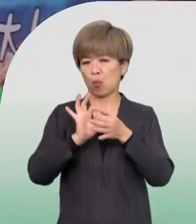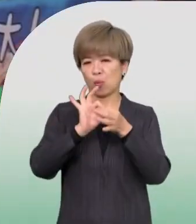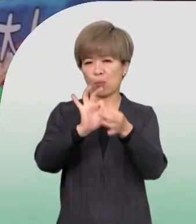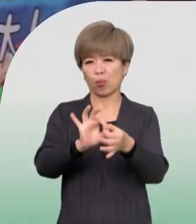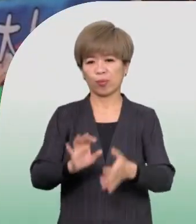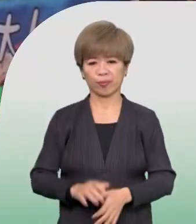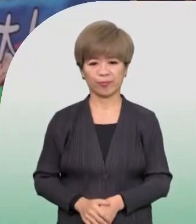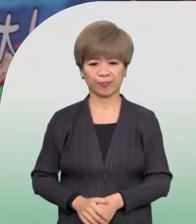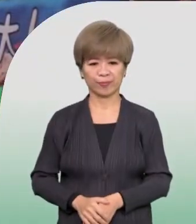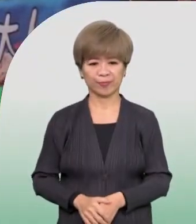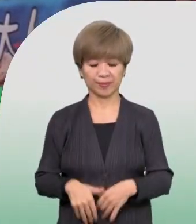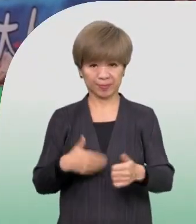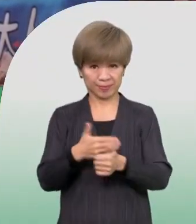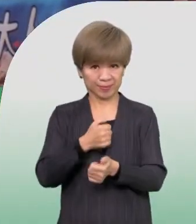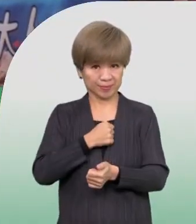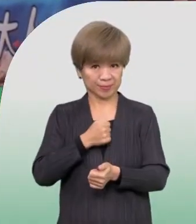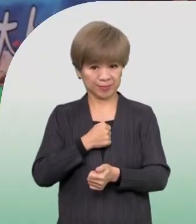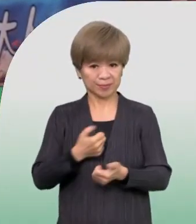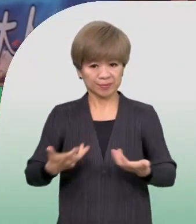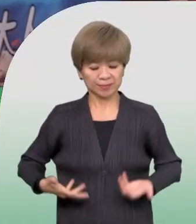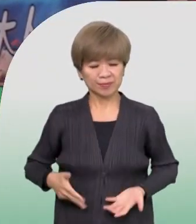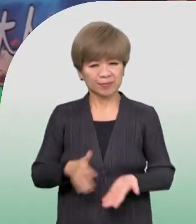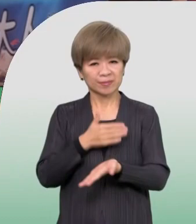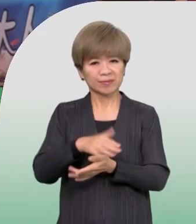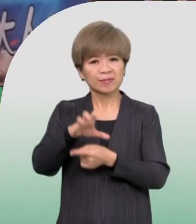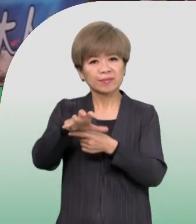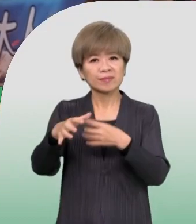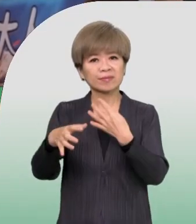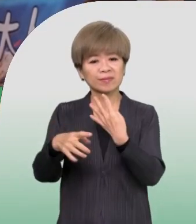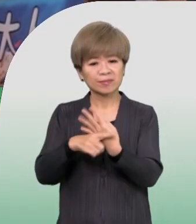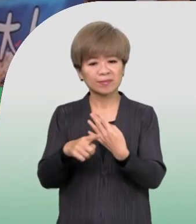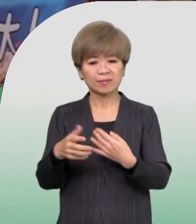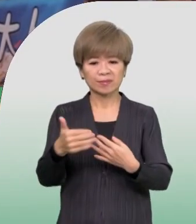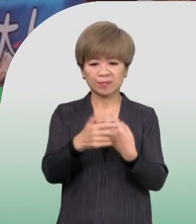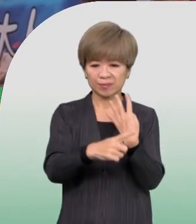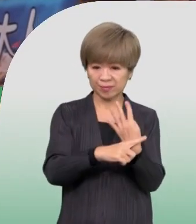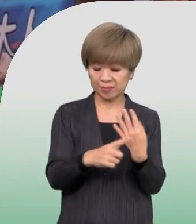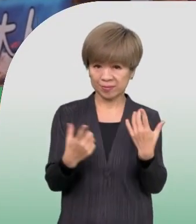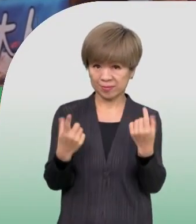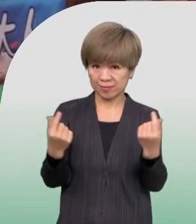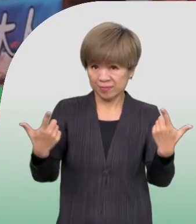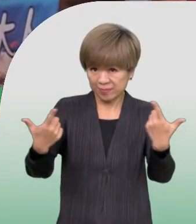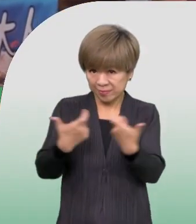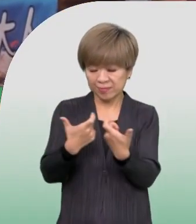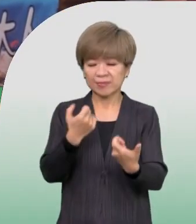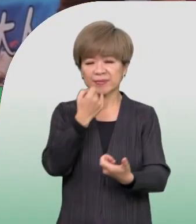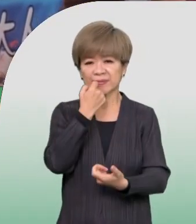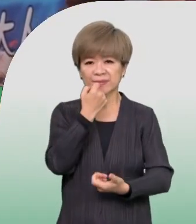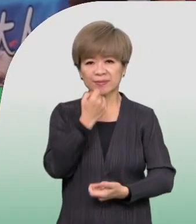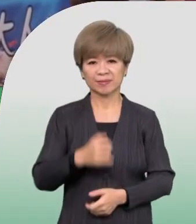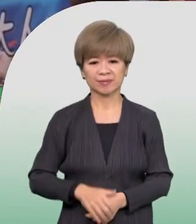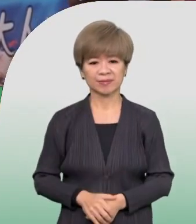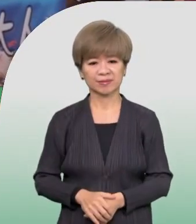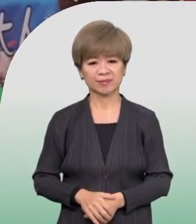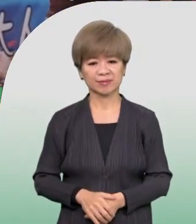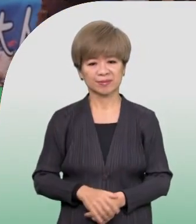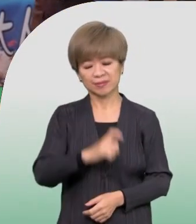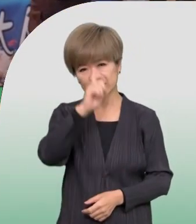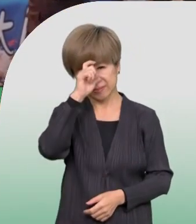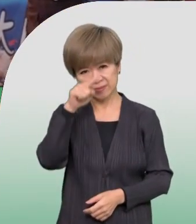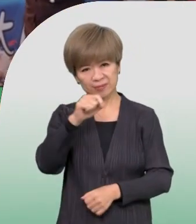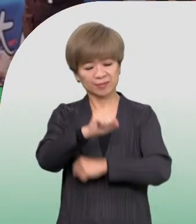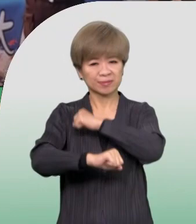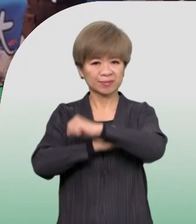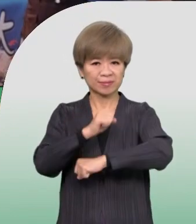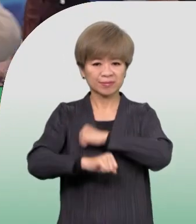来了解讲吼，诶，你休闲农业到你个五业也咧向伊咧共同来结合，还有话